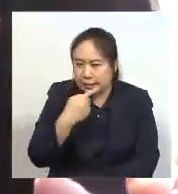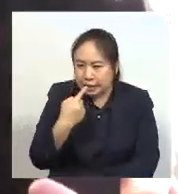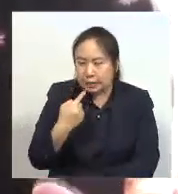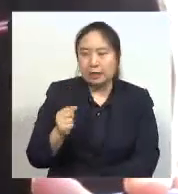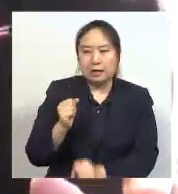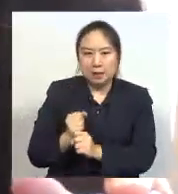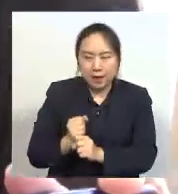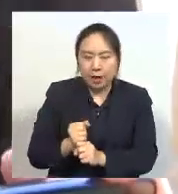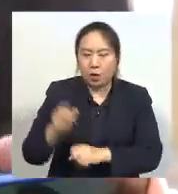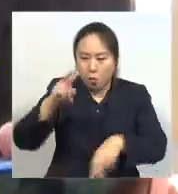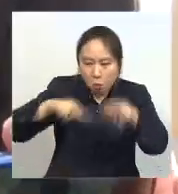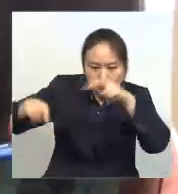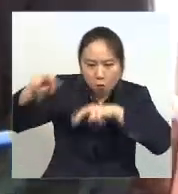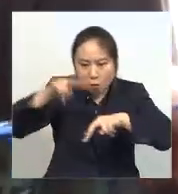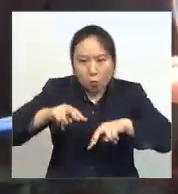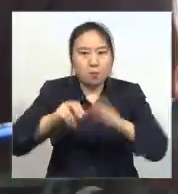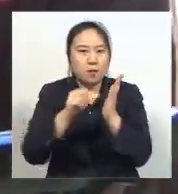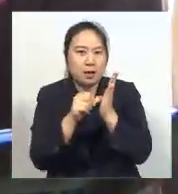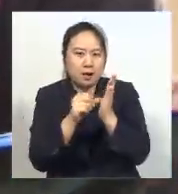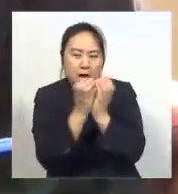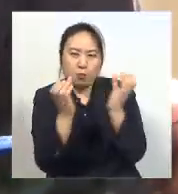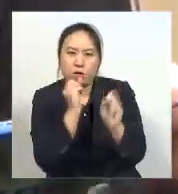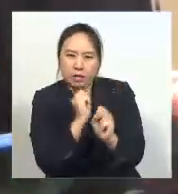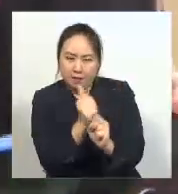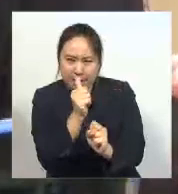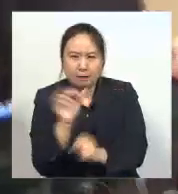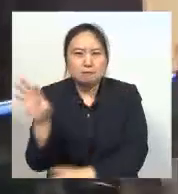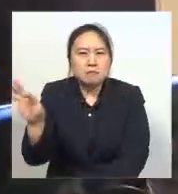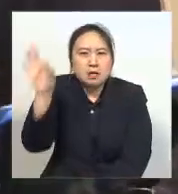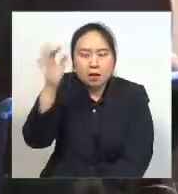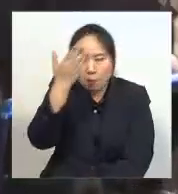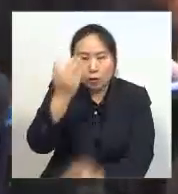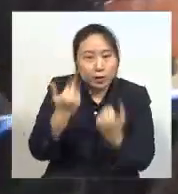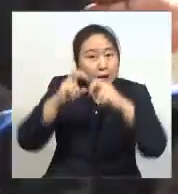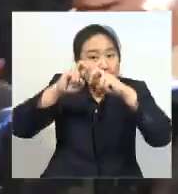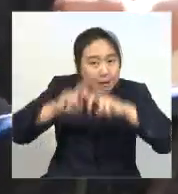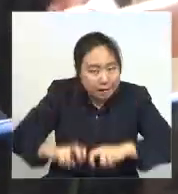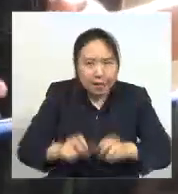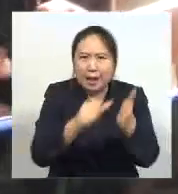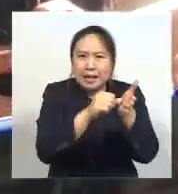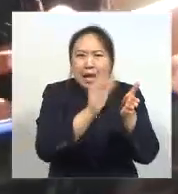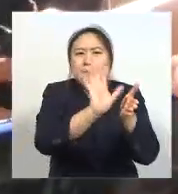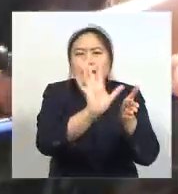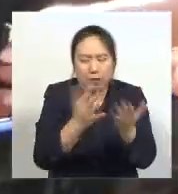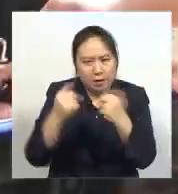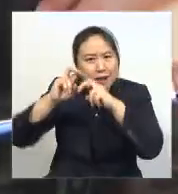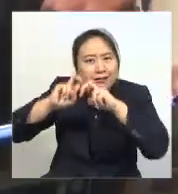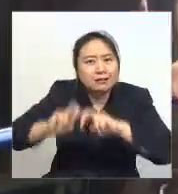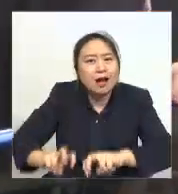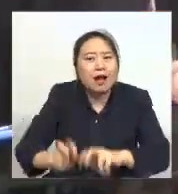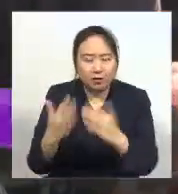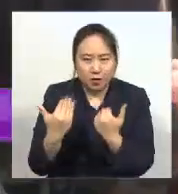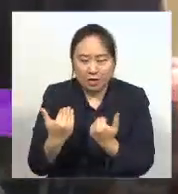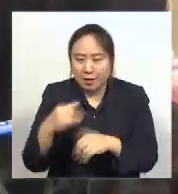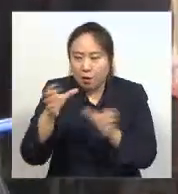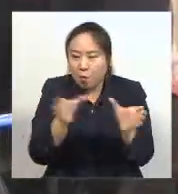บคุมการศึกษาแก้ไขรัฐธรรมนูญได้เพราะเป็นการศึกษาไม่ใช่การแก้ไขรัฐธรรมนูญจึงมีการหารือกับหลายพรร